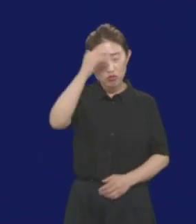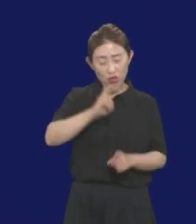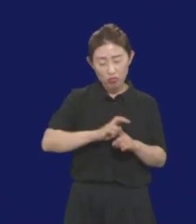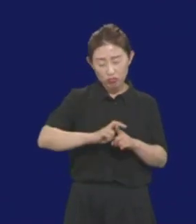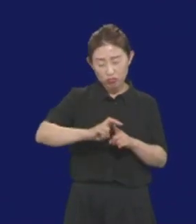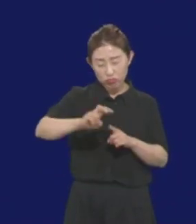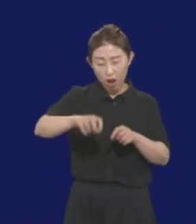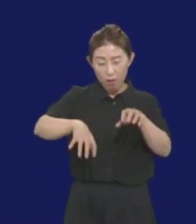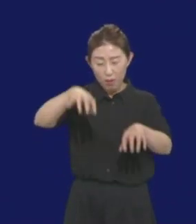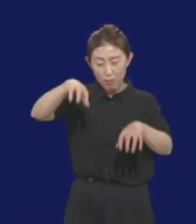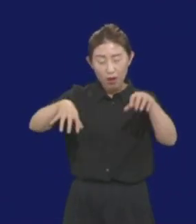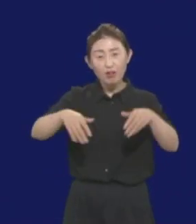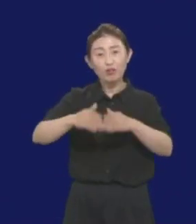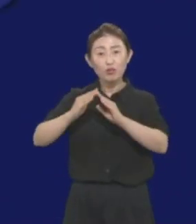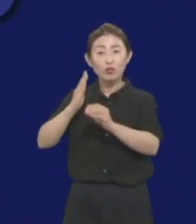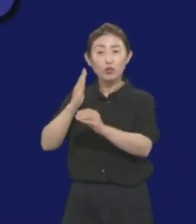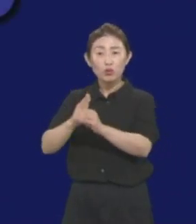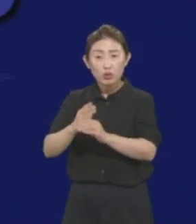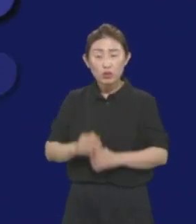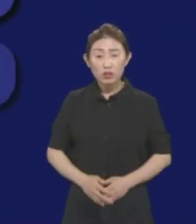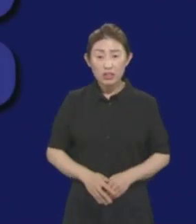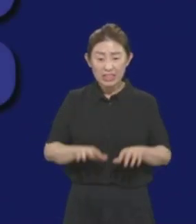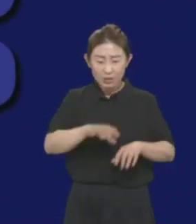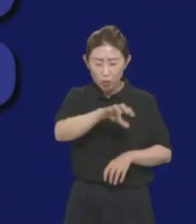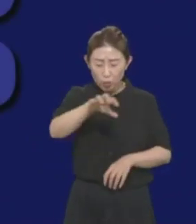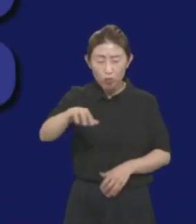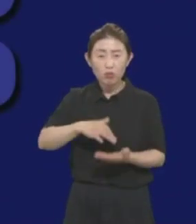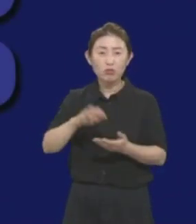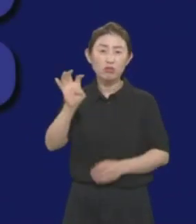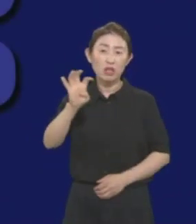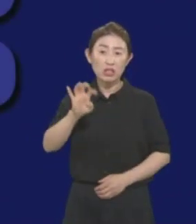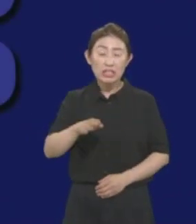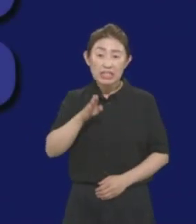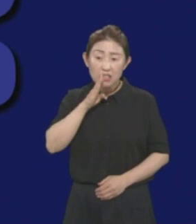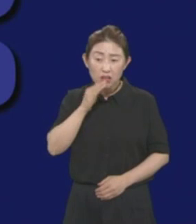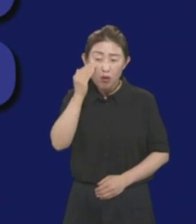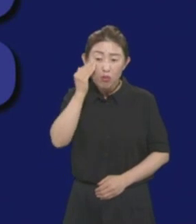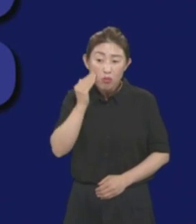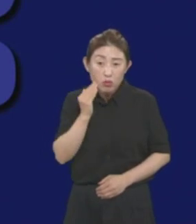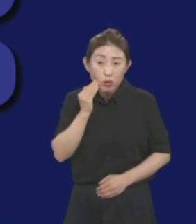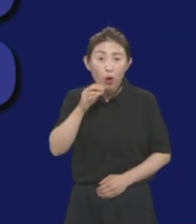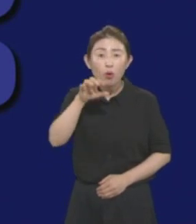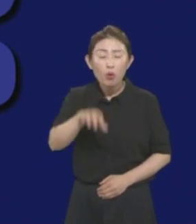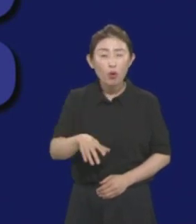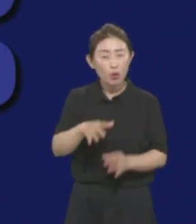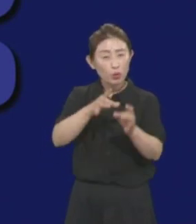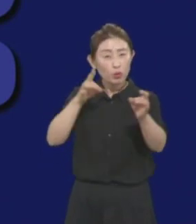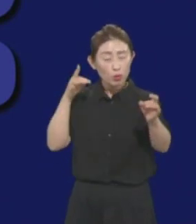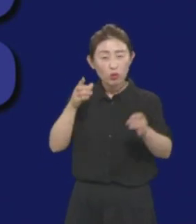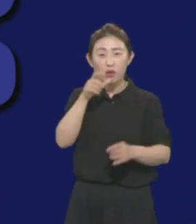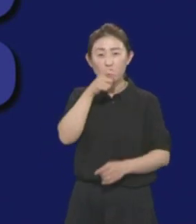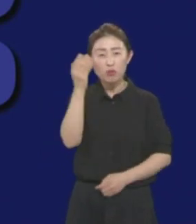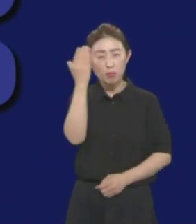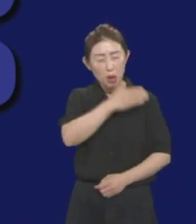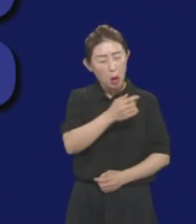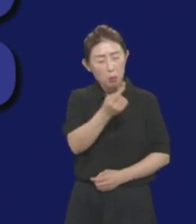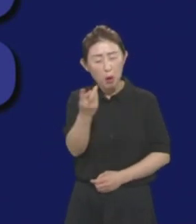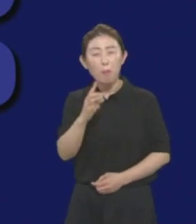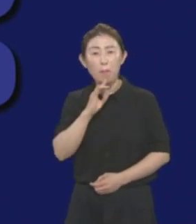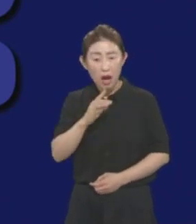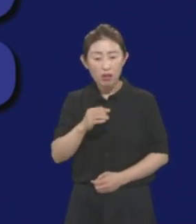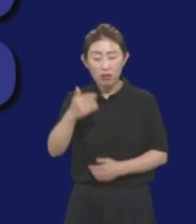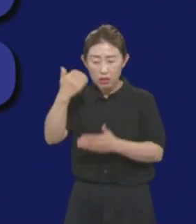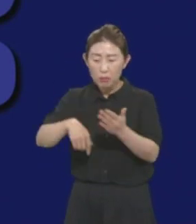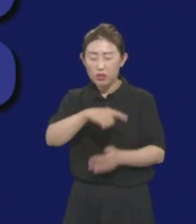케이블카가 우후죽순 생겨나면서 40여 곳까지 늘었지만 실제 흑자를 내는 곳은 통영과 여수 등 일부에